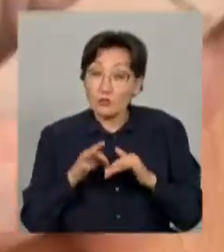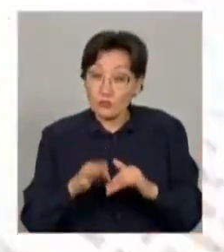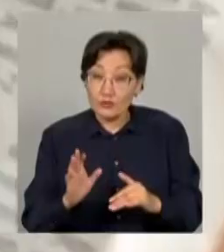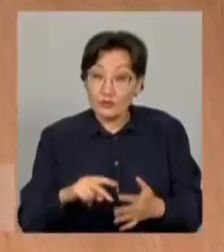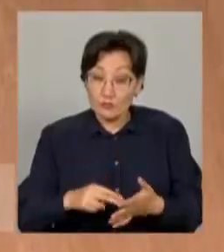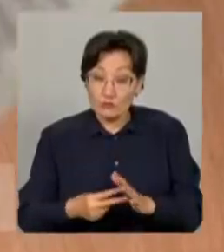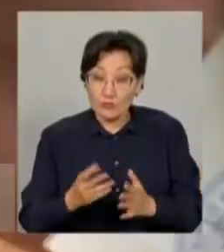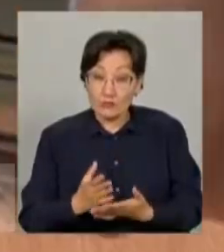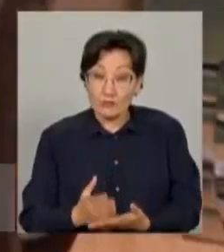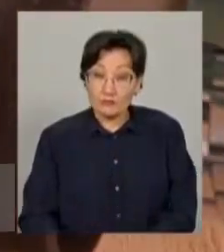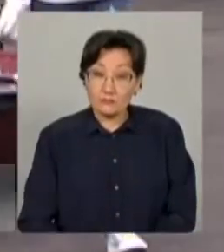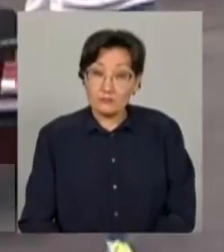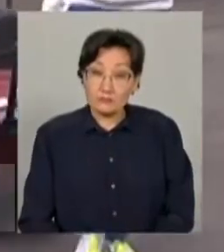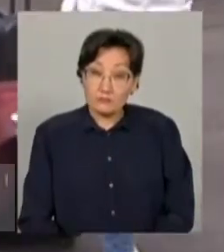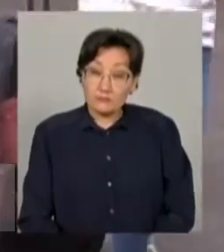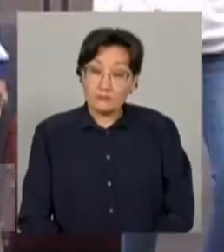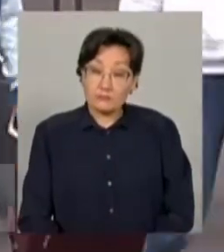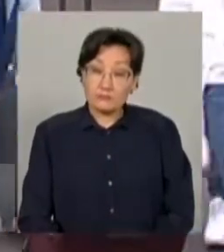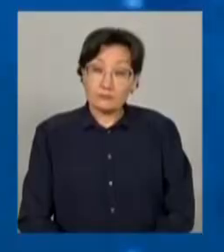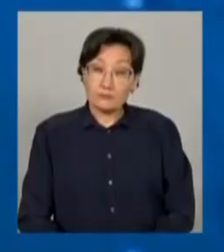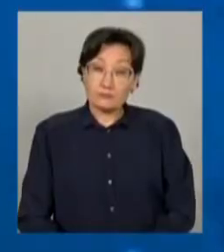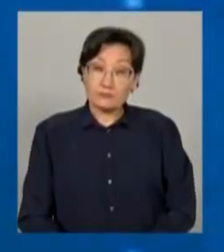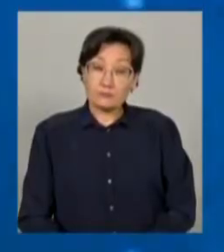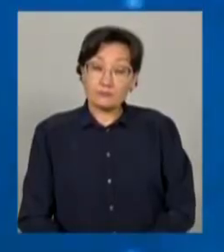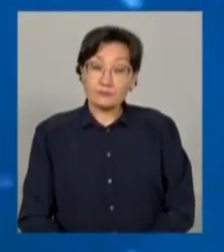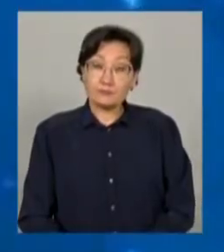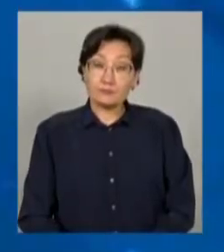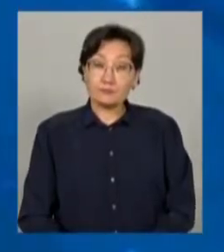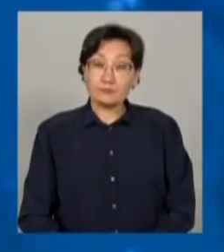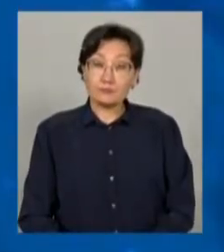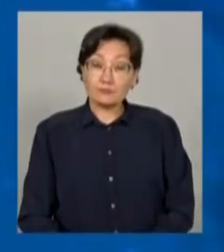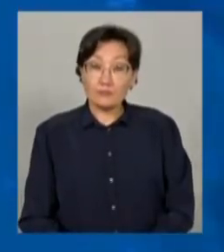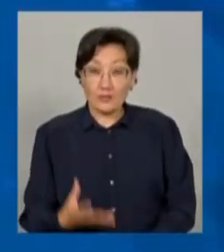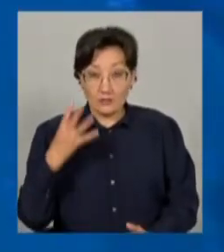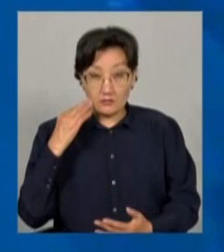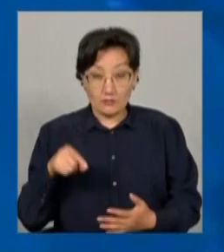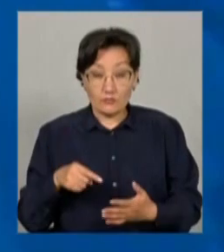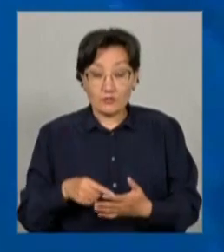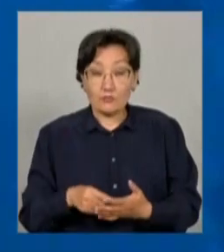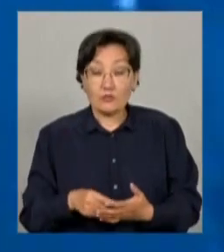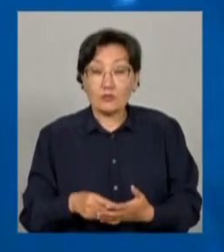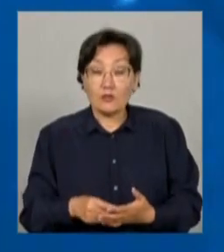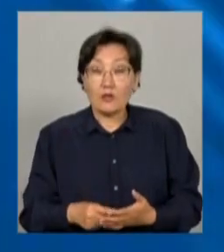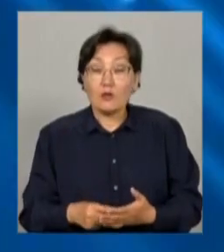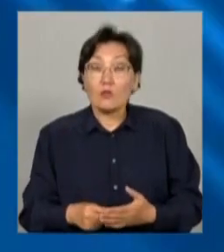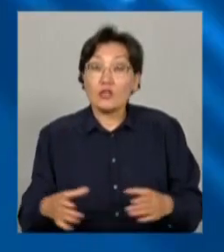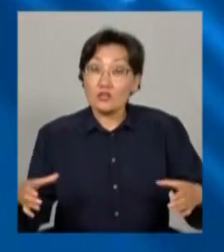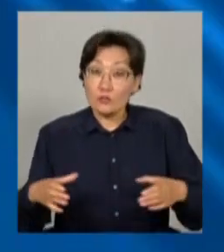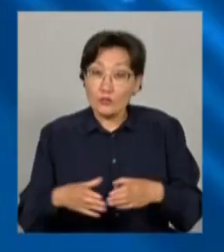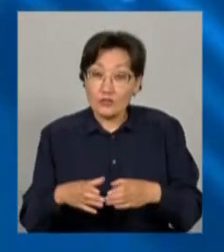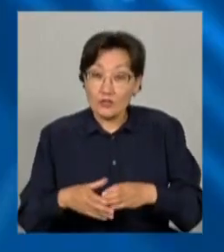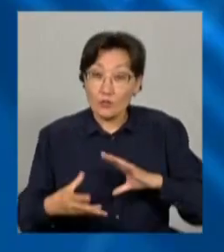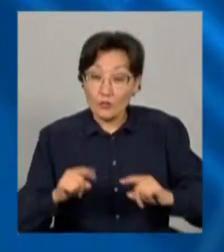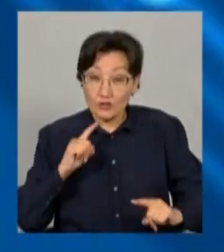деп жоспарланған. Алматыда қазынашылық қауымдастықтарының